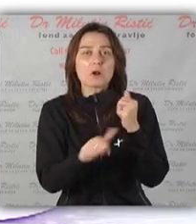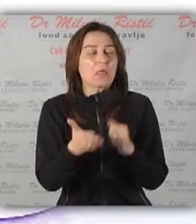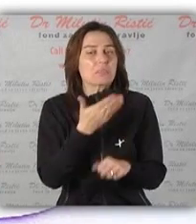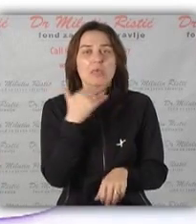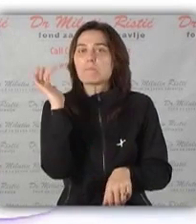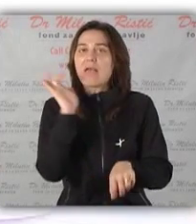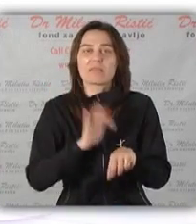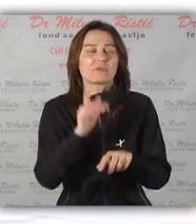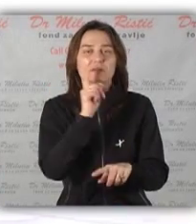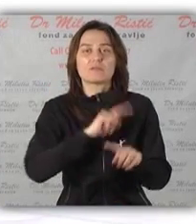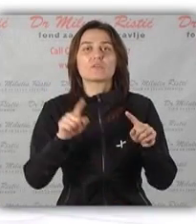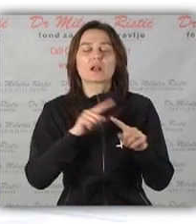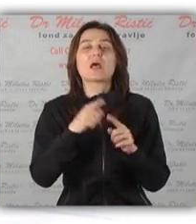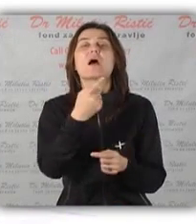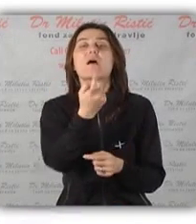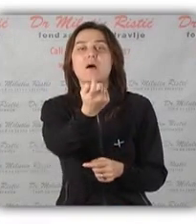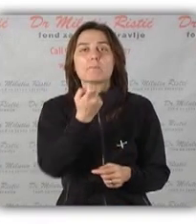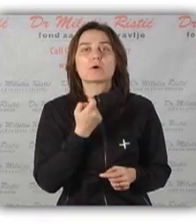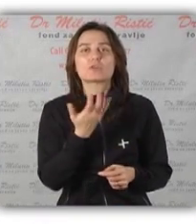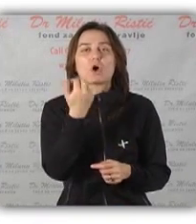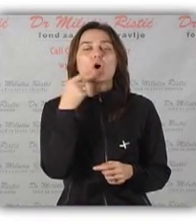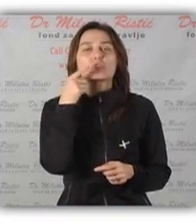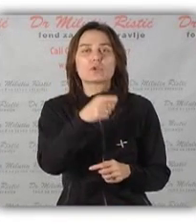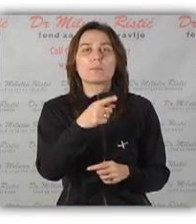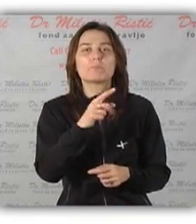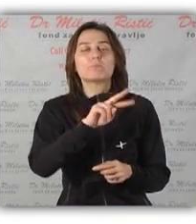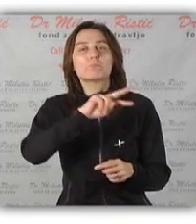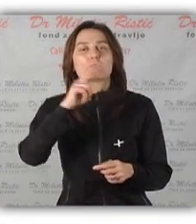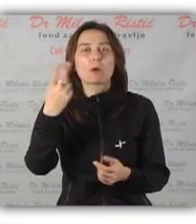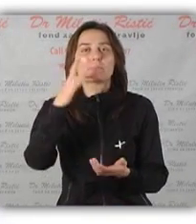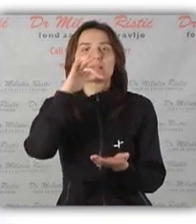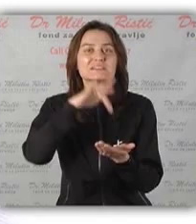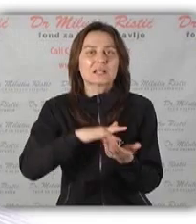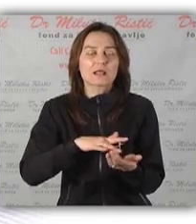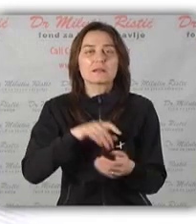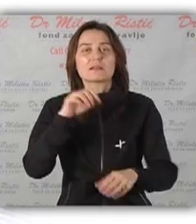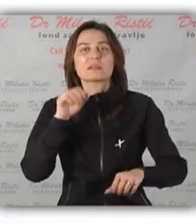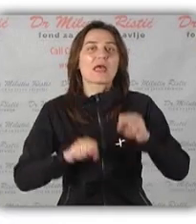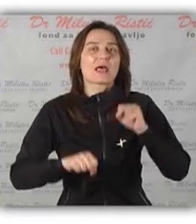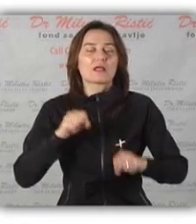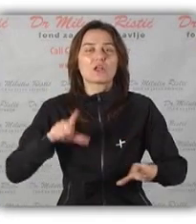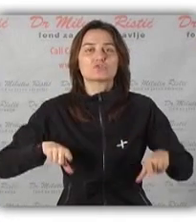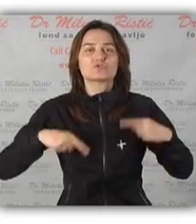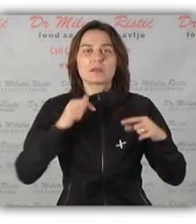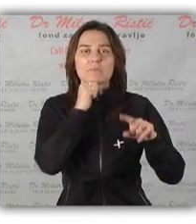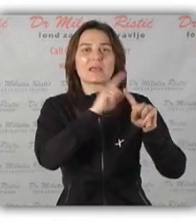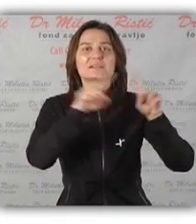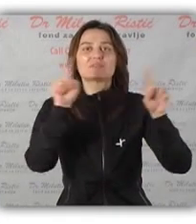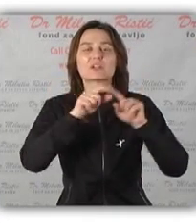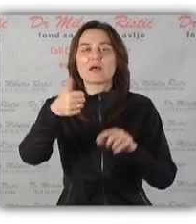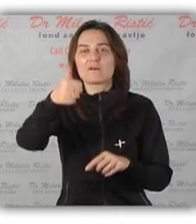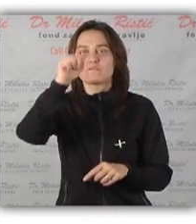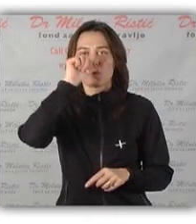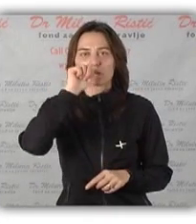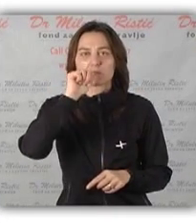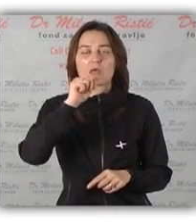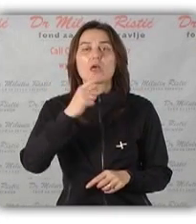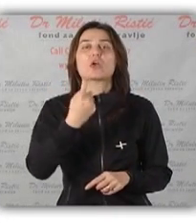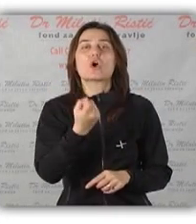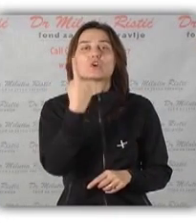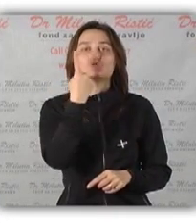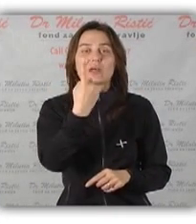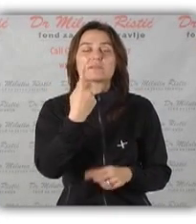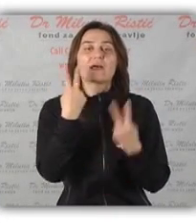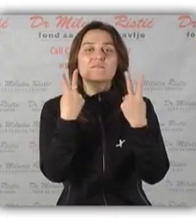nemaju nikakav infektivni uzrok, već potiču od promene sredine, promene ritma življenja i promene vrste vode koju